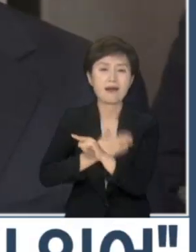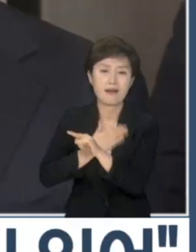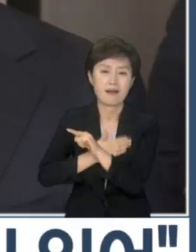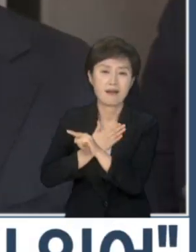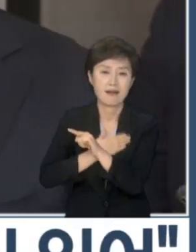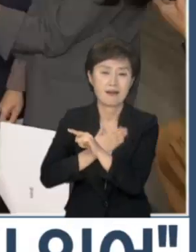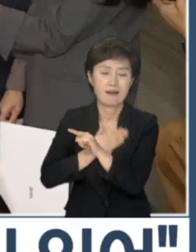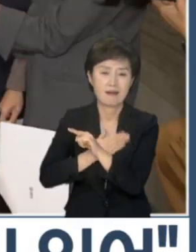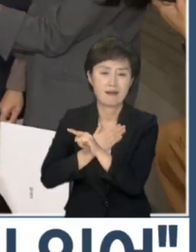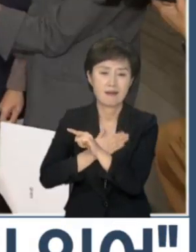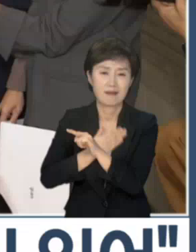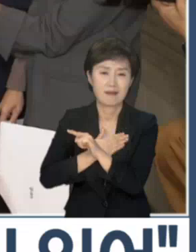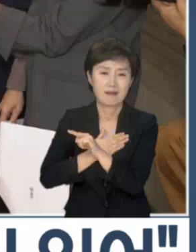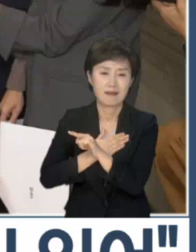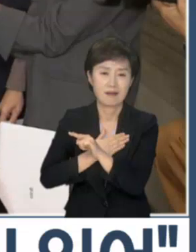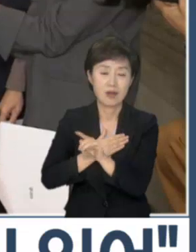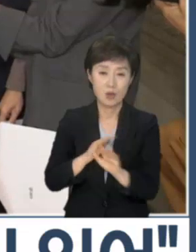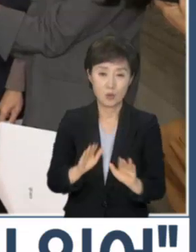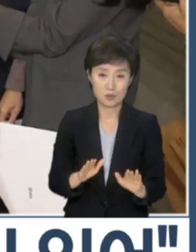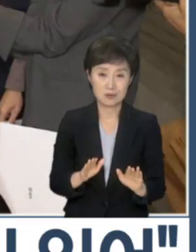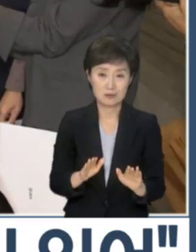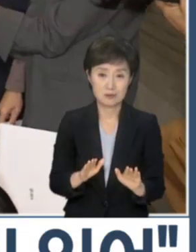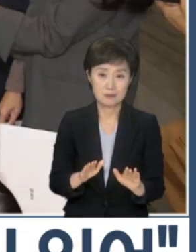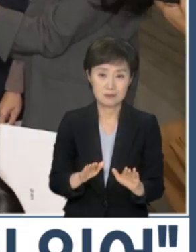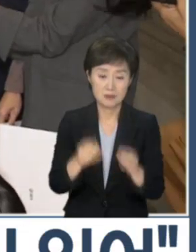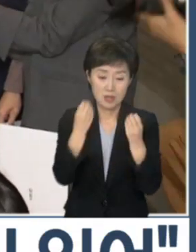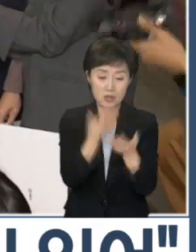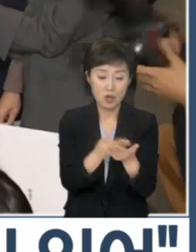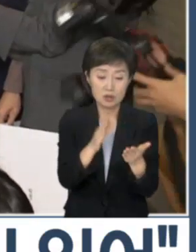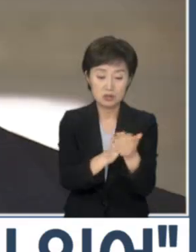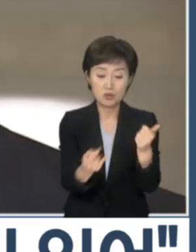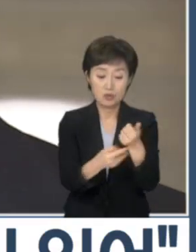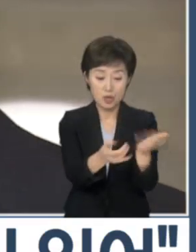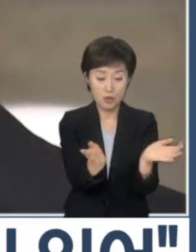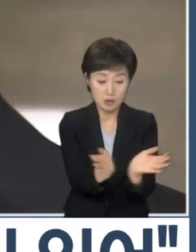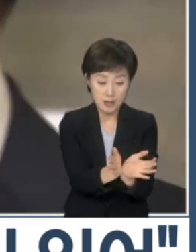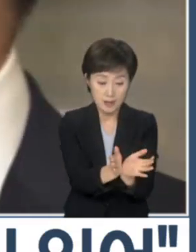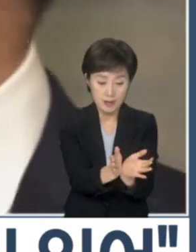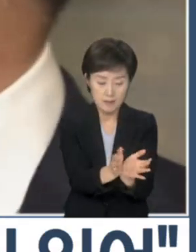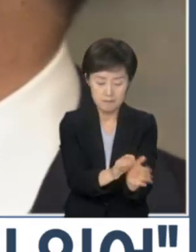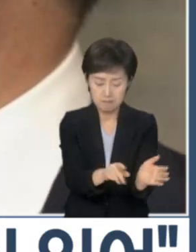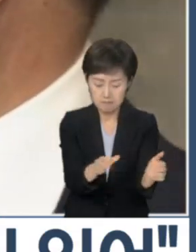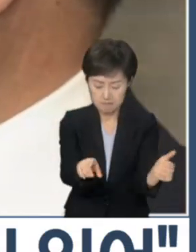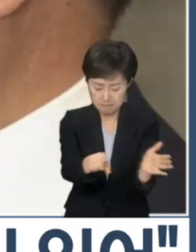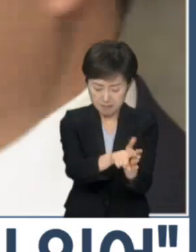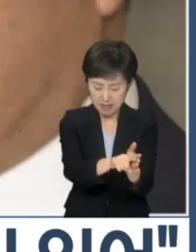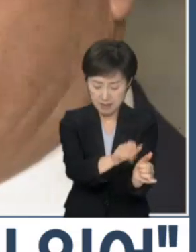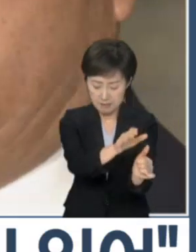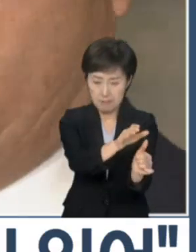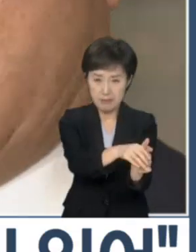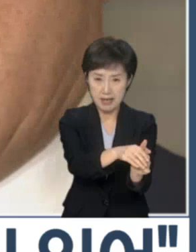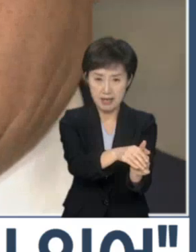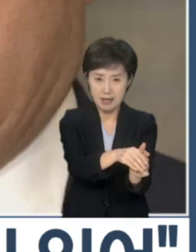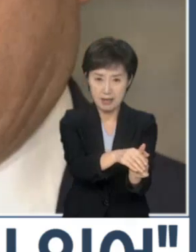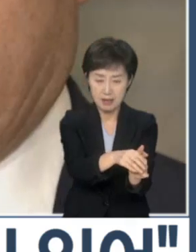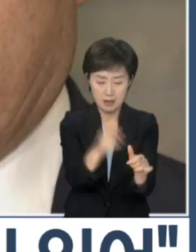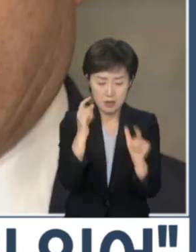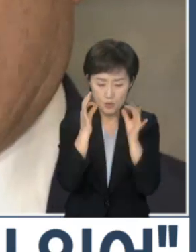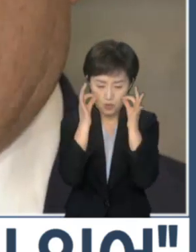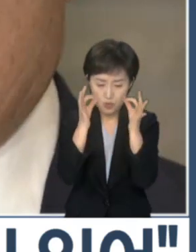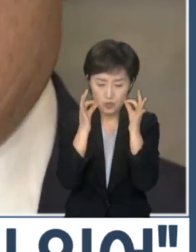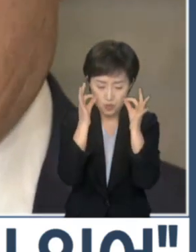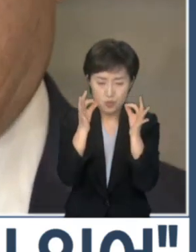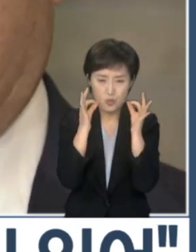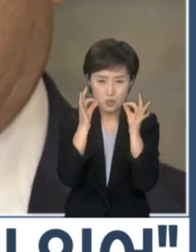있기 때문에 이번만큼은 총선에 이길 수 있는 그런 공천 전략을